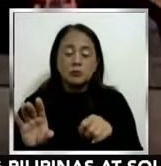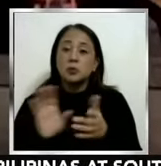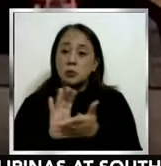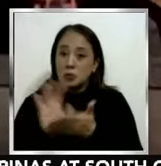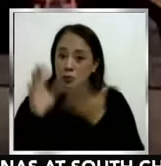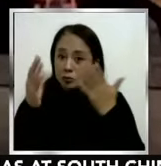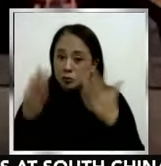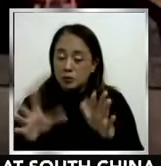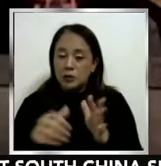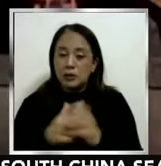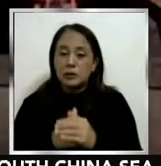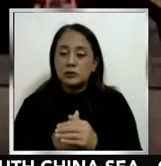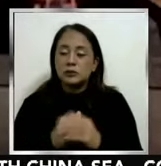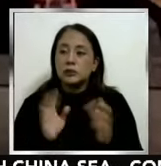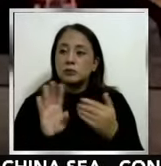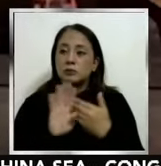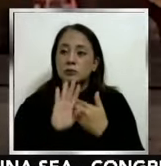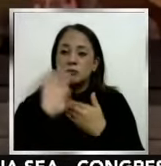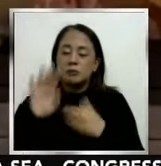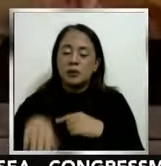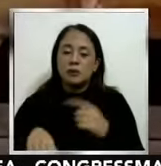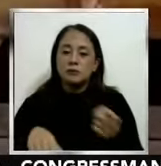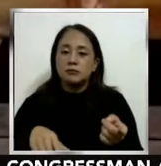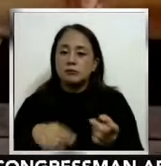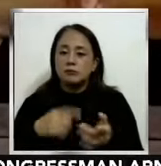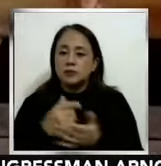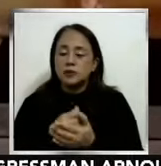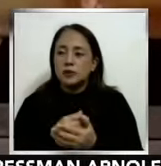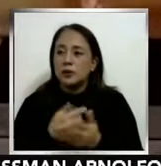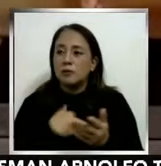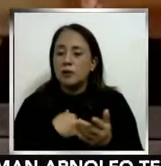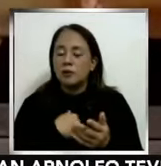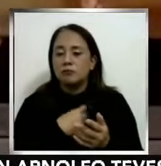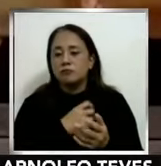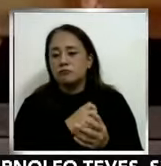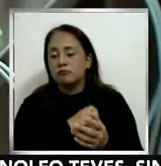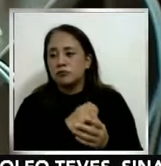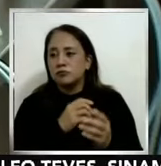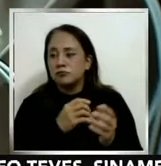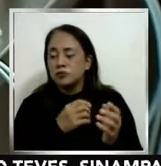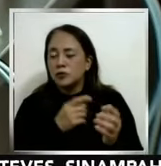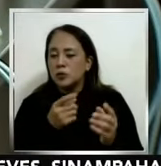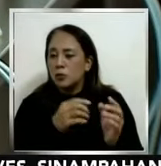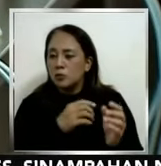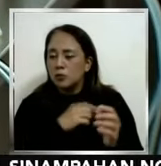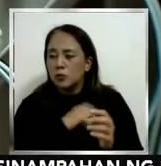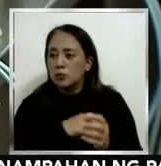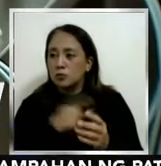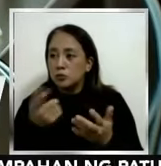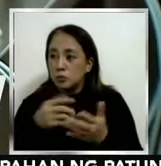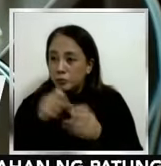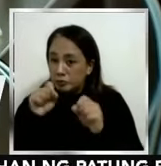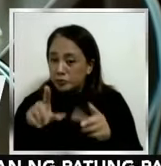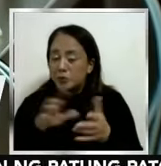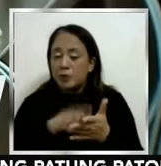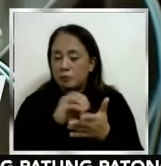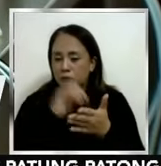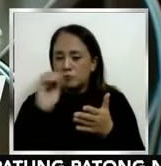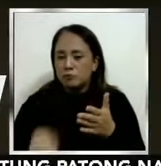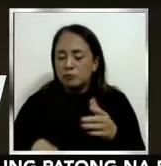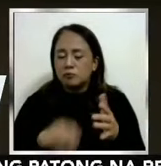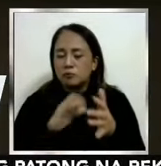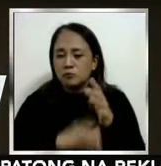binabalik ito doon sa mga operatives. Doon siya magkakaroon ng porsyento. Ayon naman sa PIDEA, may